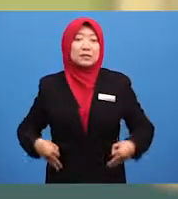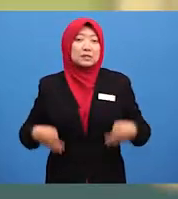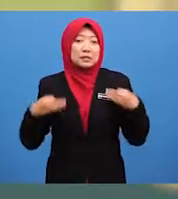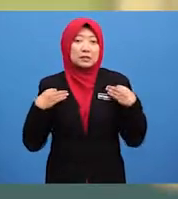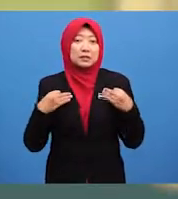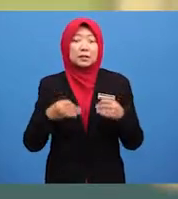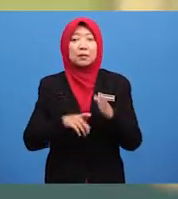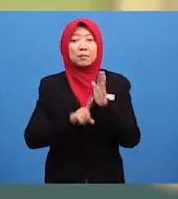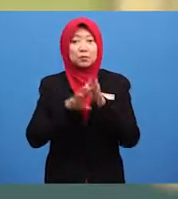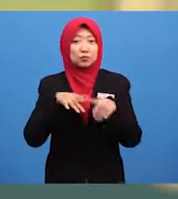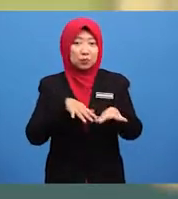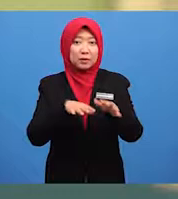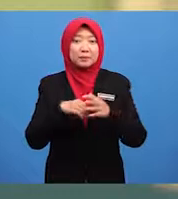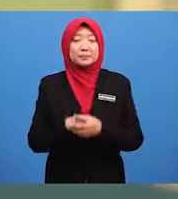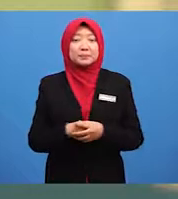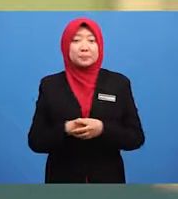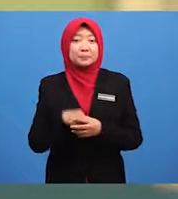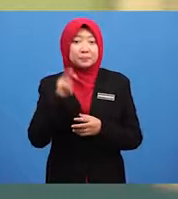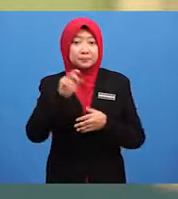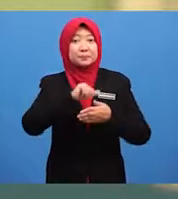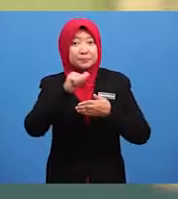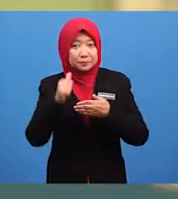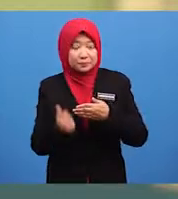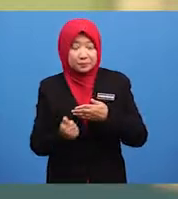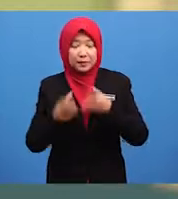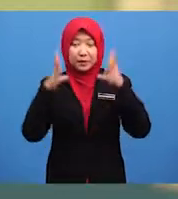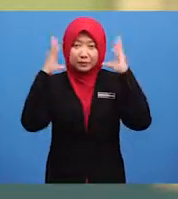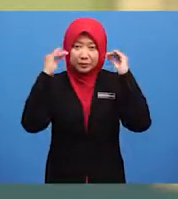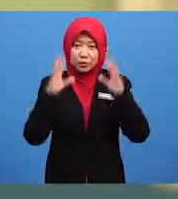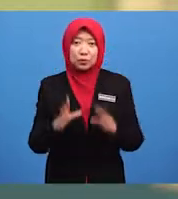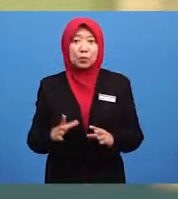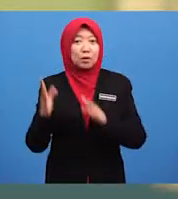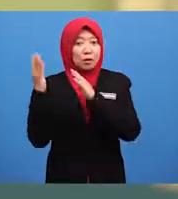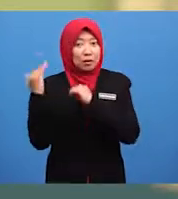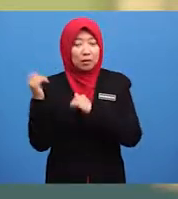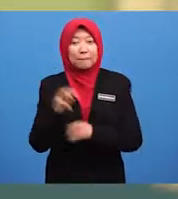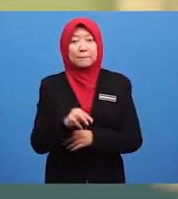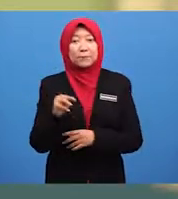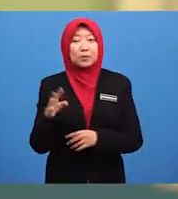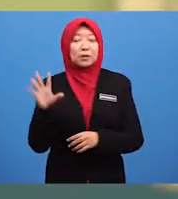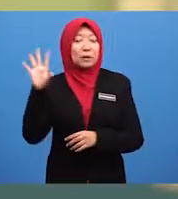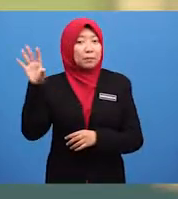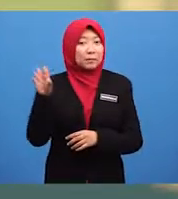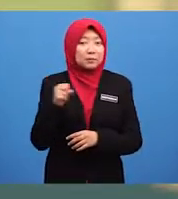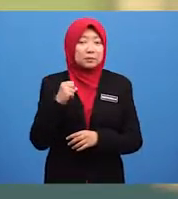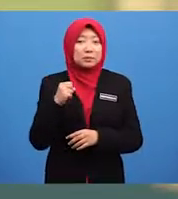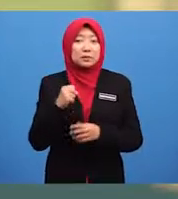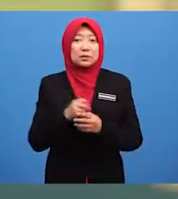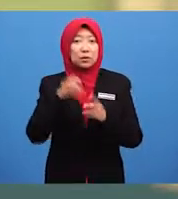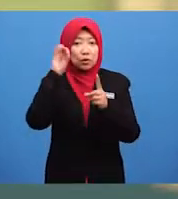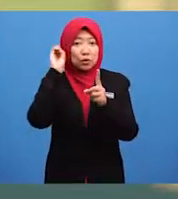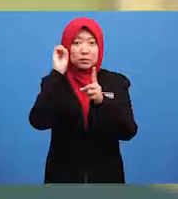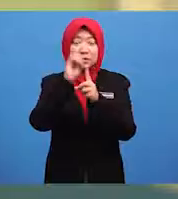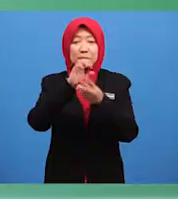sungai. Di akhir pengajaran ini, cikgu berharap murid-murid dapat mencapai beberapa